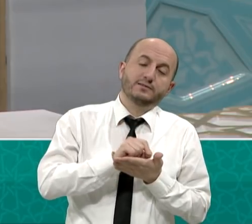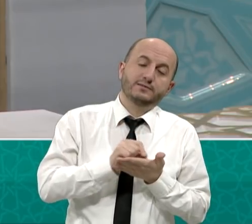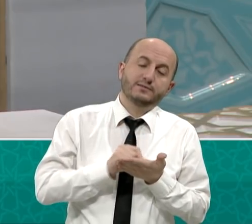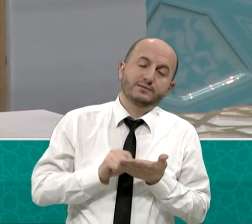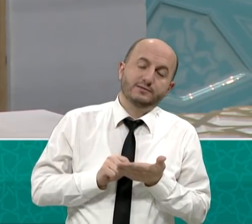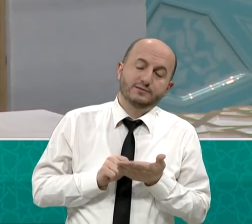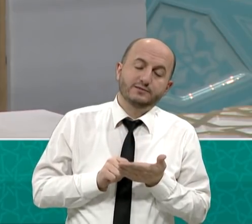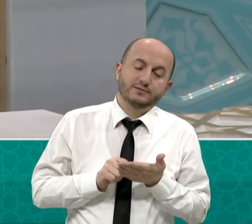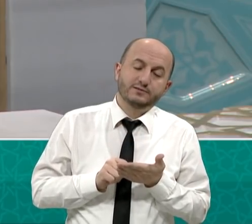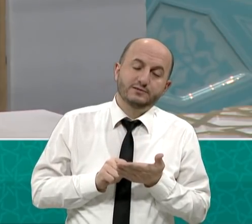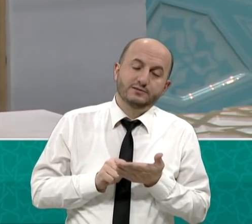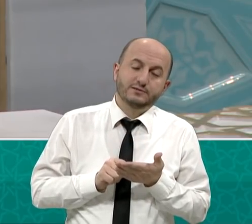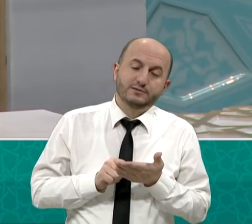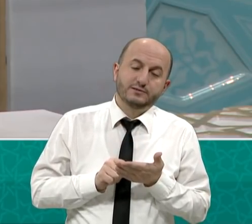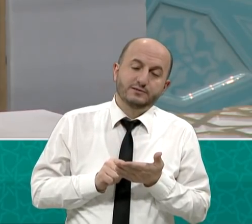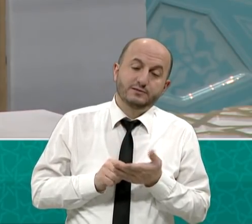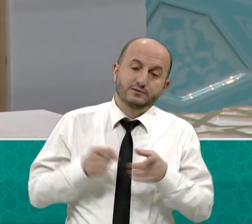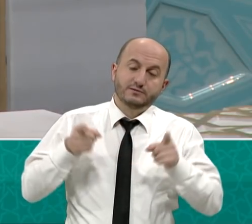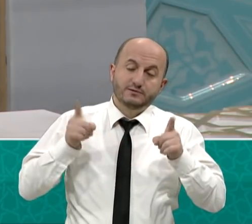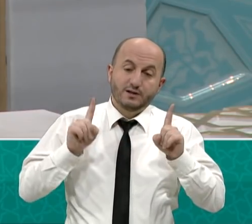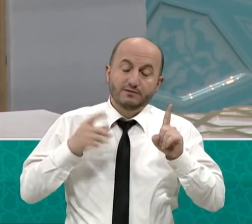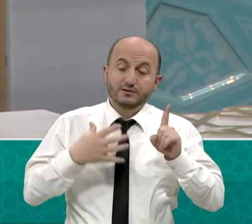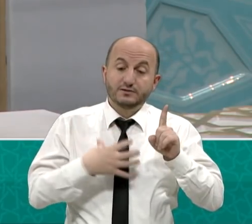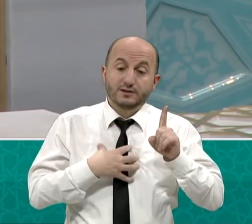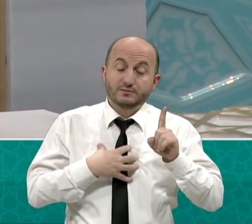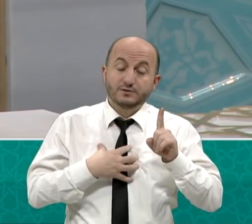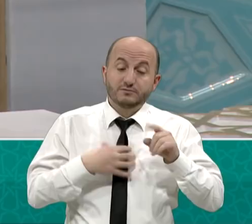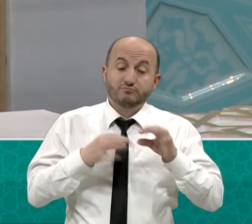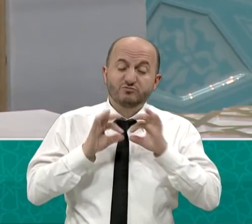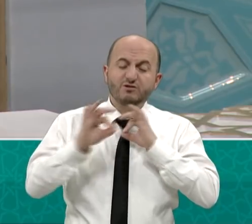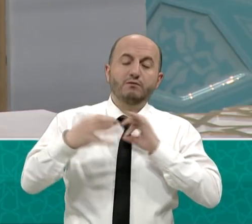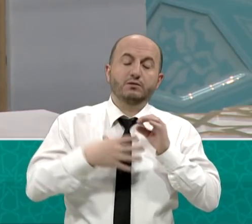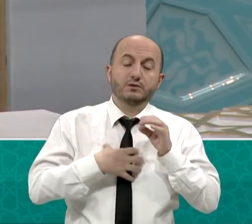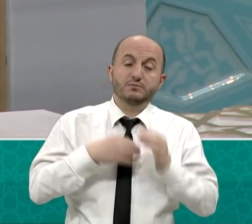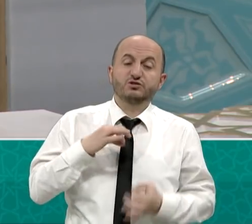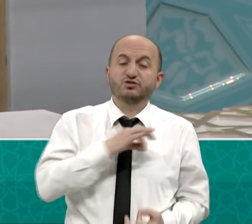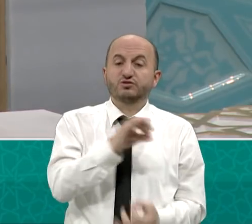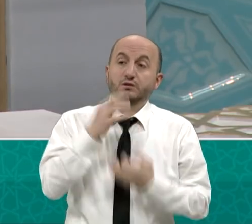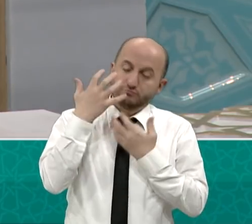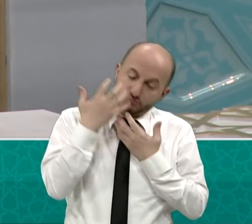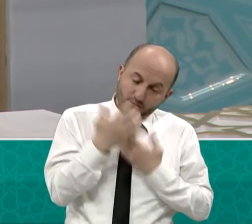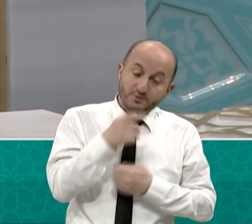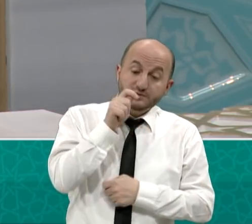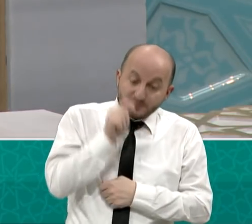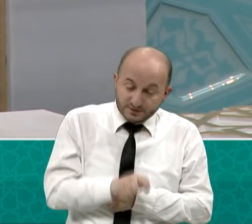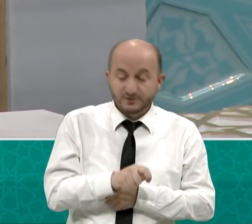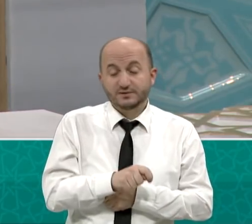Lillezine yettekun takva sahibi olanlara rahmetimi bahşedeceğim ve ütüne zeka zekatını